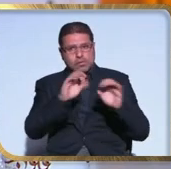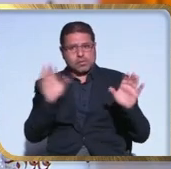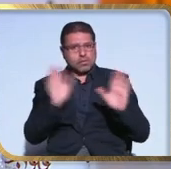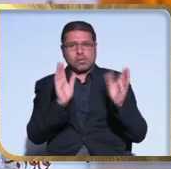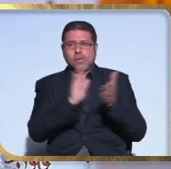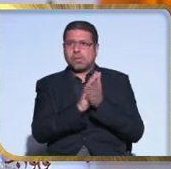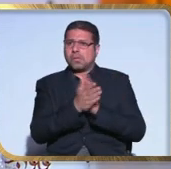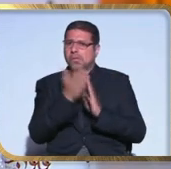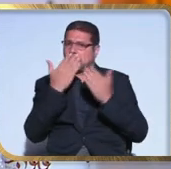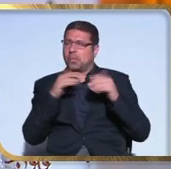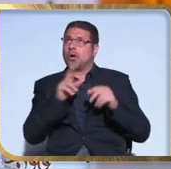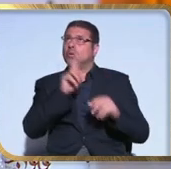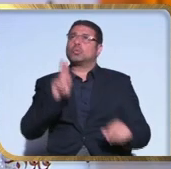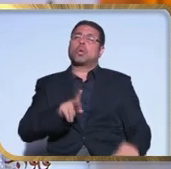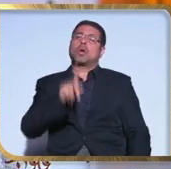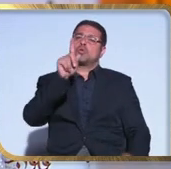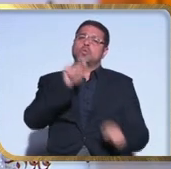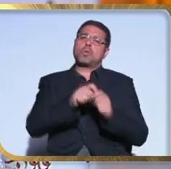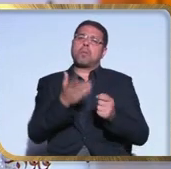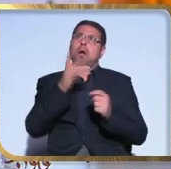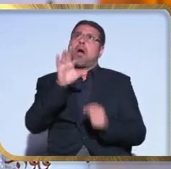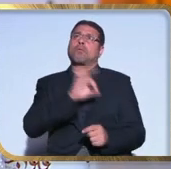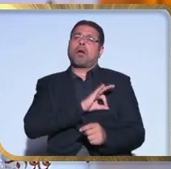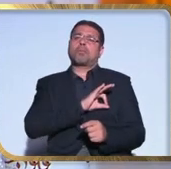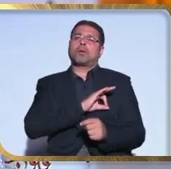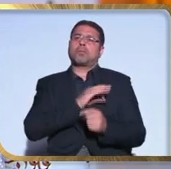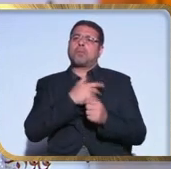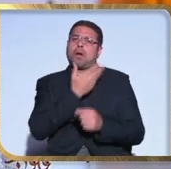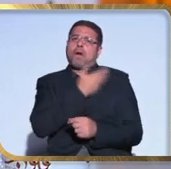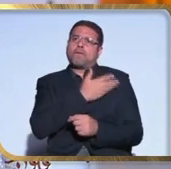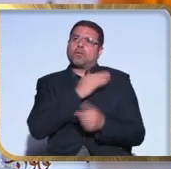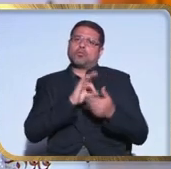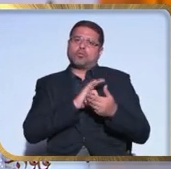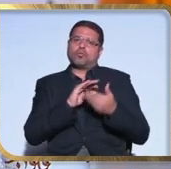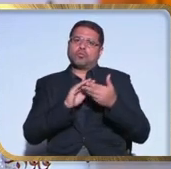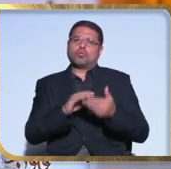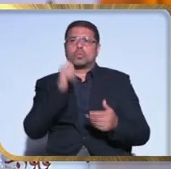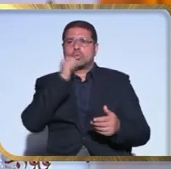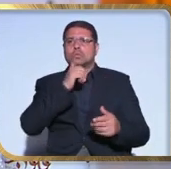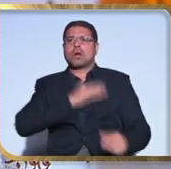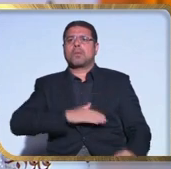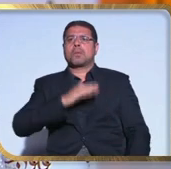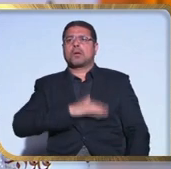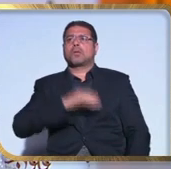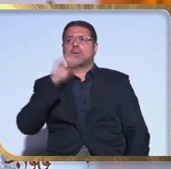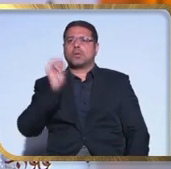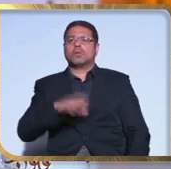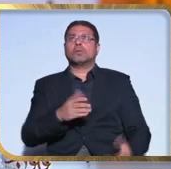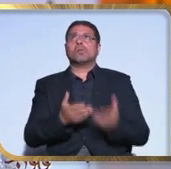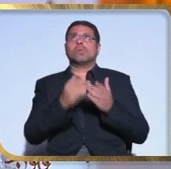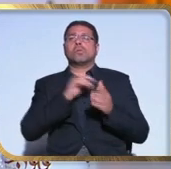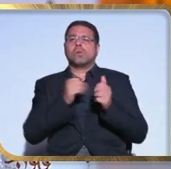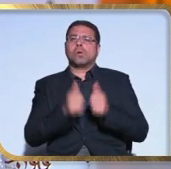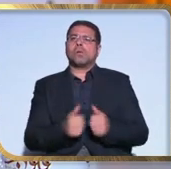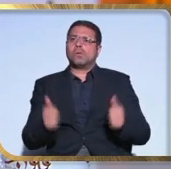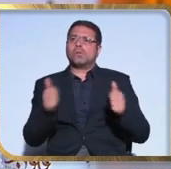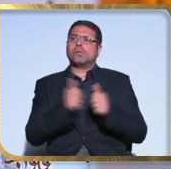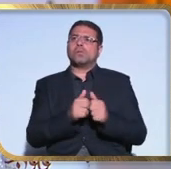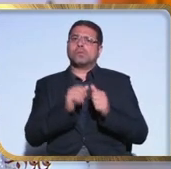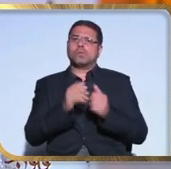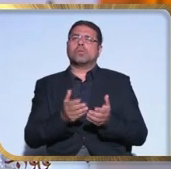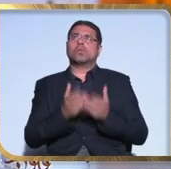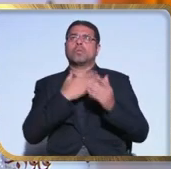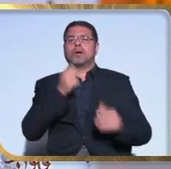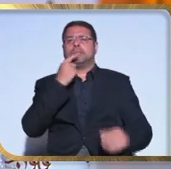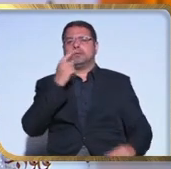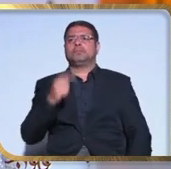حضراتكم واسال الله سبحانه وتعالى لها الرحمه والمغفره والصبر وان يلهم الصبر لاهلها اللهم